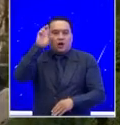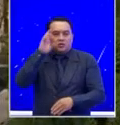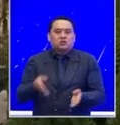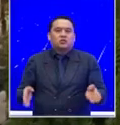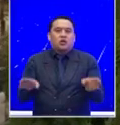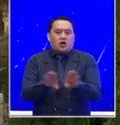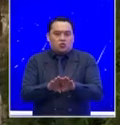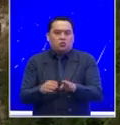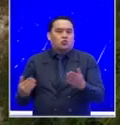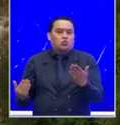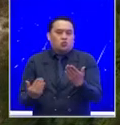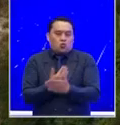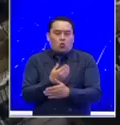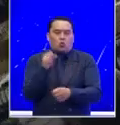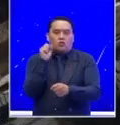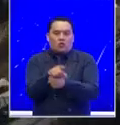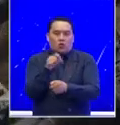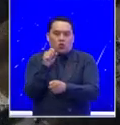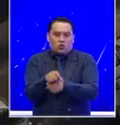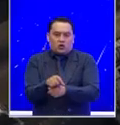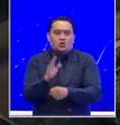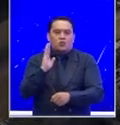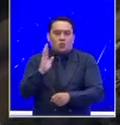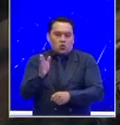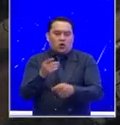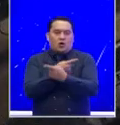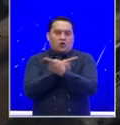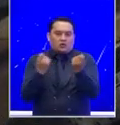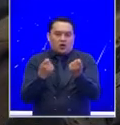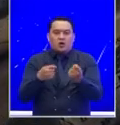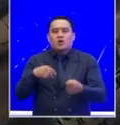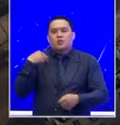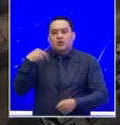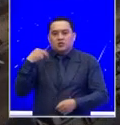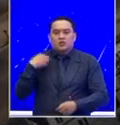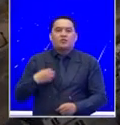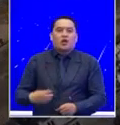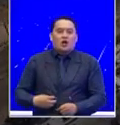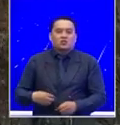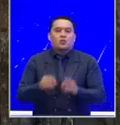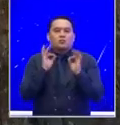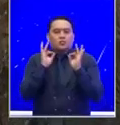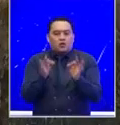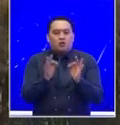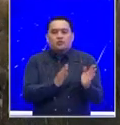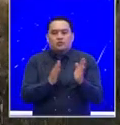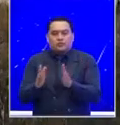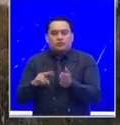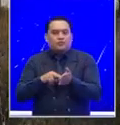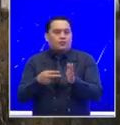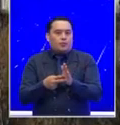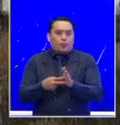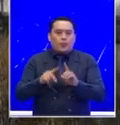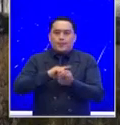государствами останутся закрытыми до нового распоряжения. Французский лидер отметил, что правила режима самоизоляции не